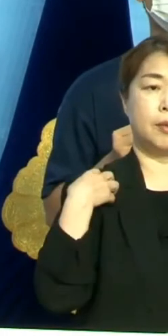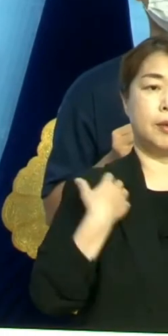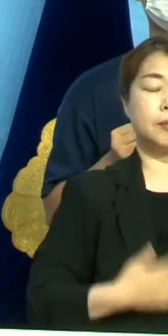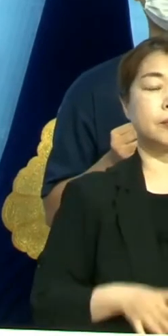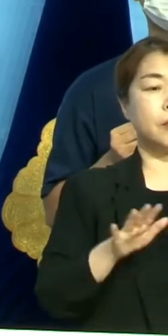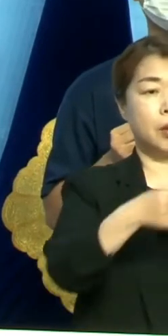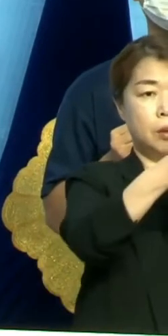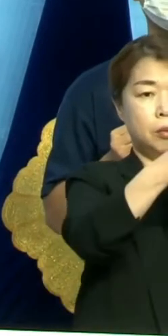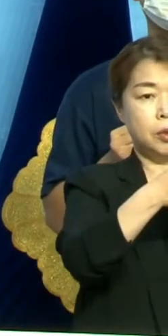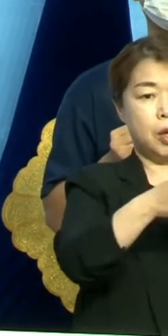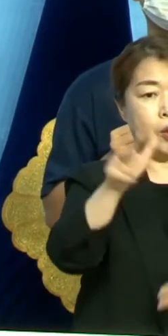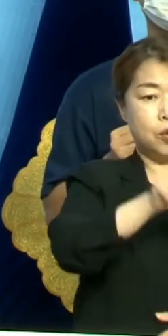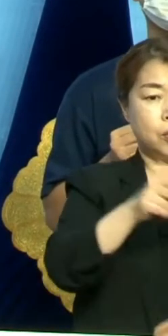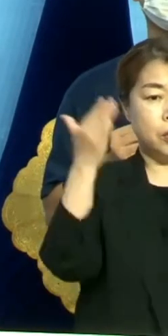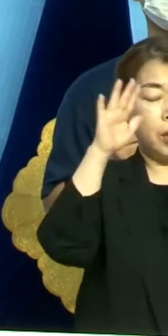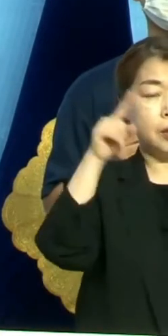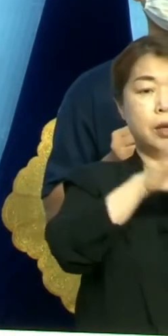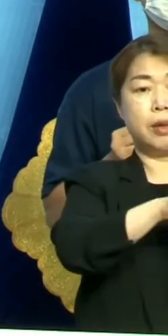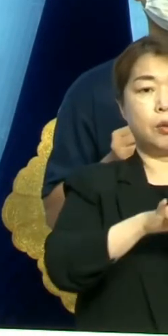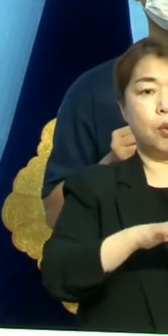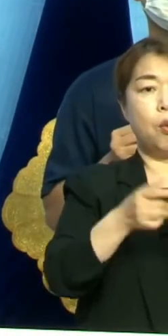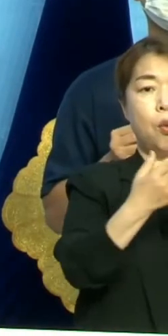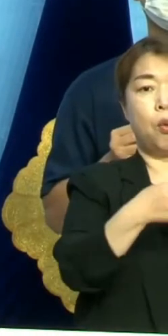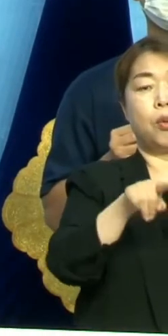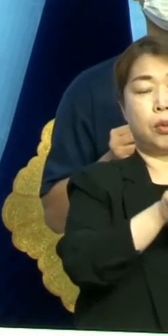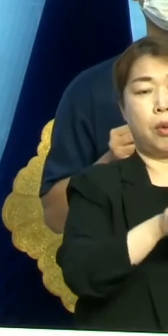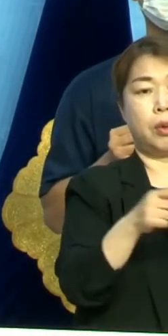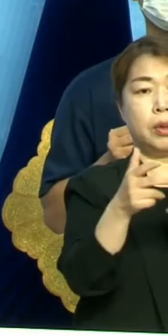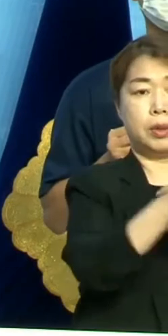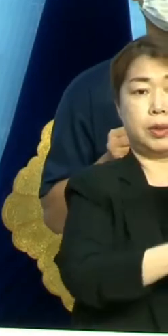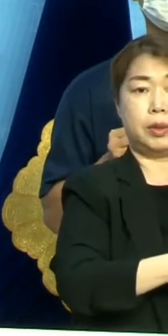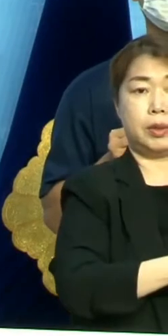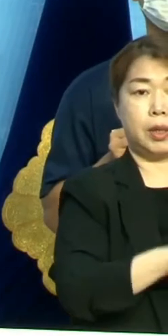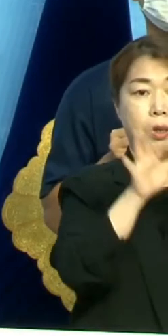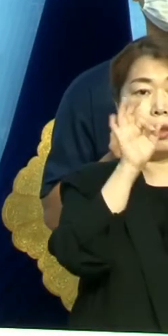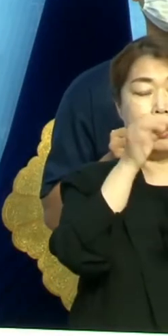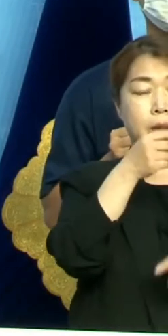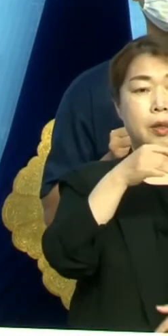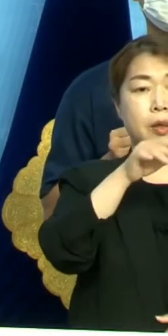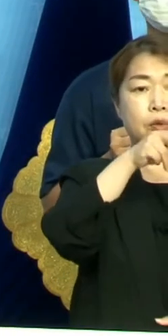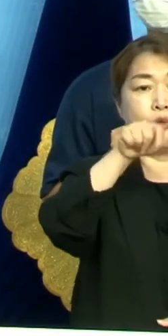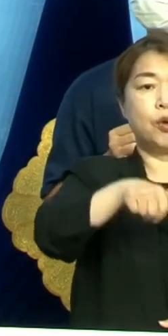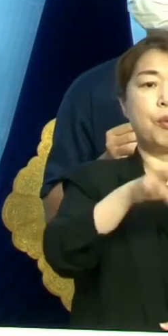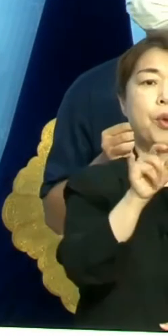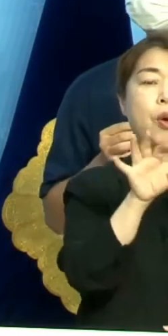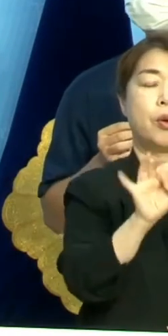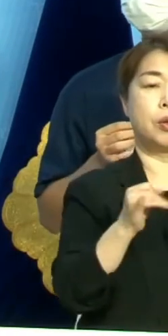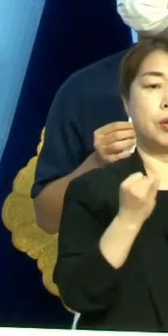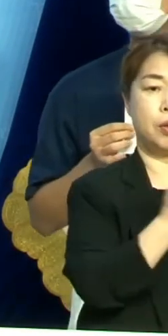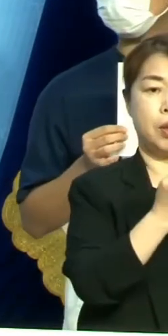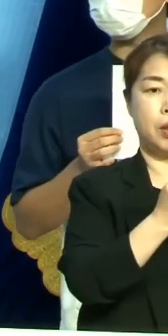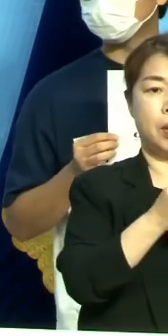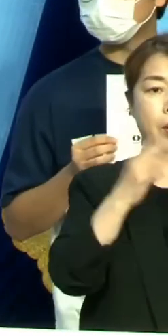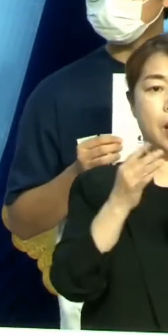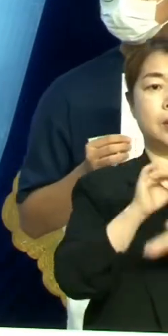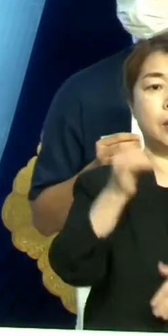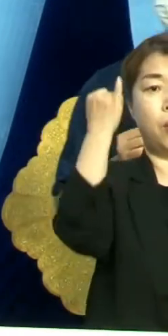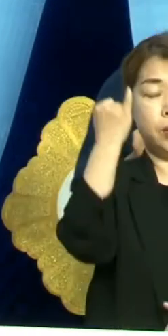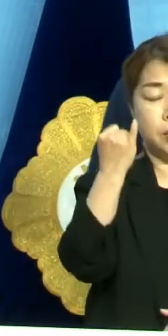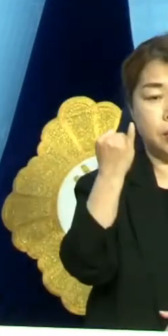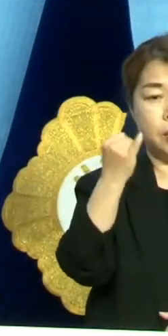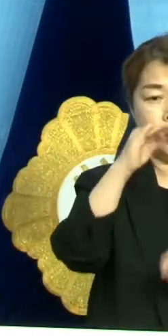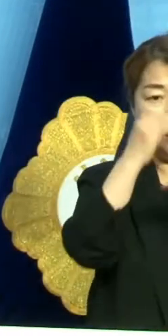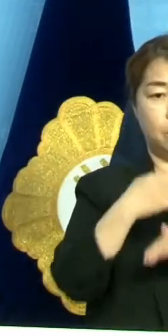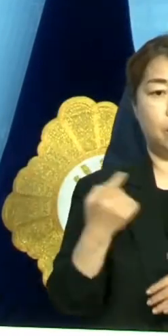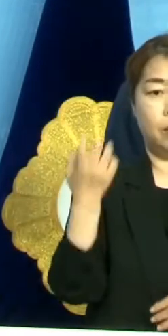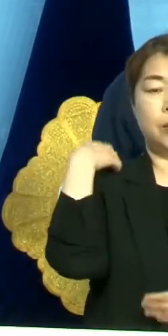4 첫 번째로 전국 태학사 의 네트워크 공동의장 이신 인재 숙명여대 총학생회장 님께서 등록금 반환 소송 진행